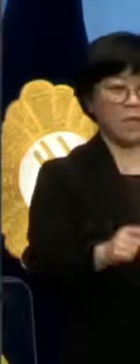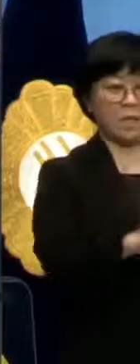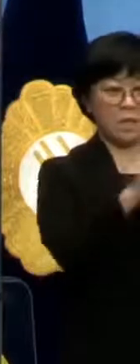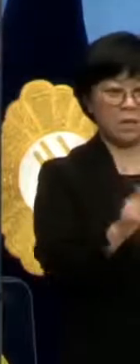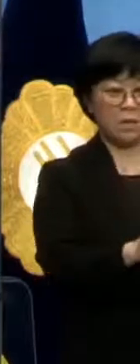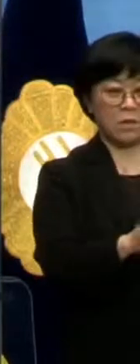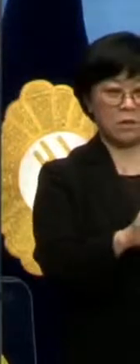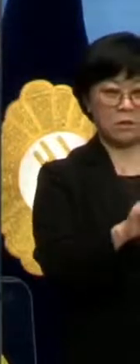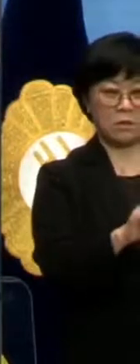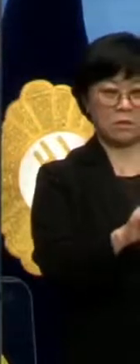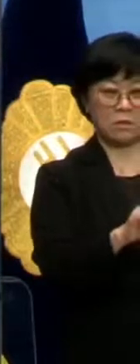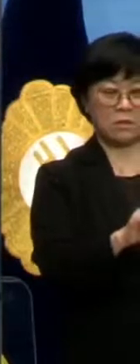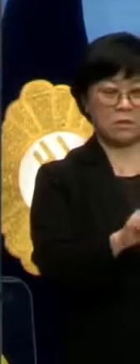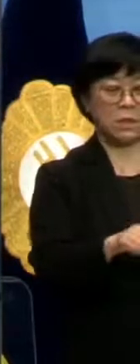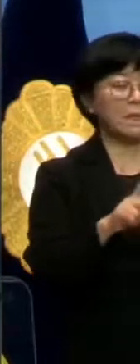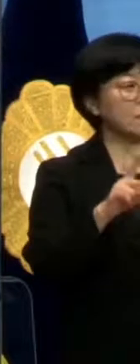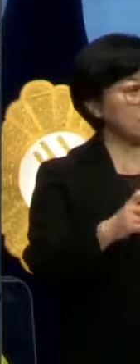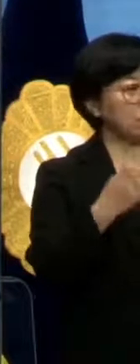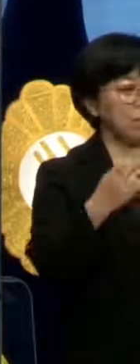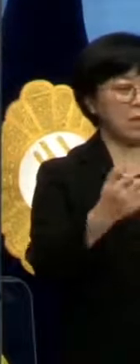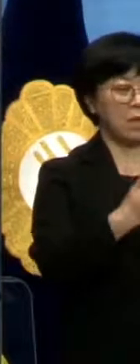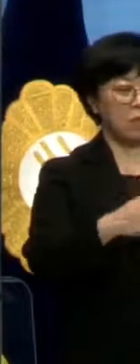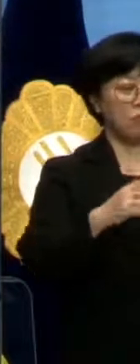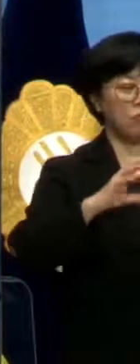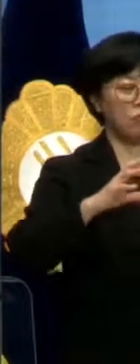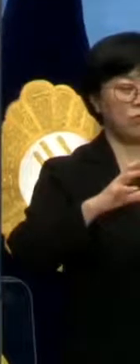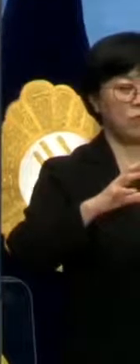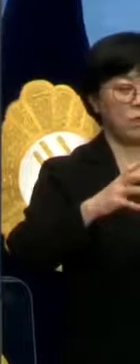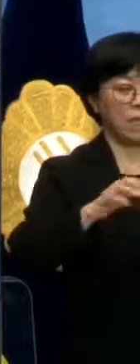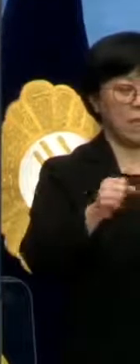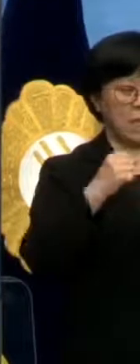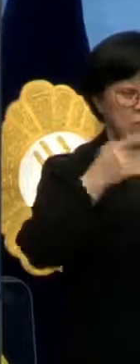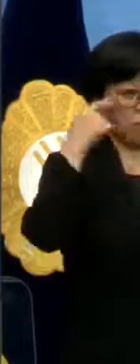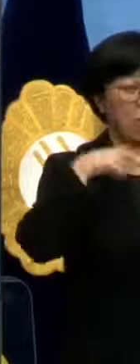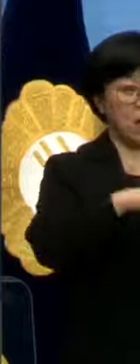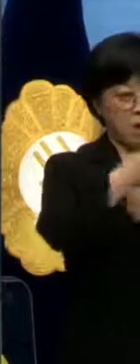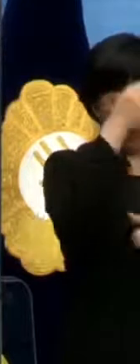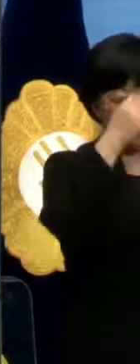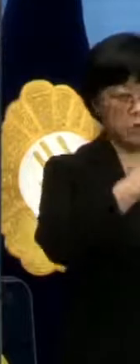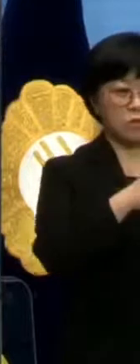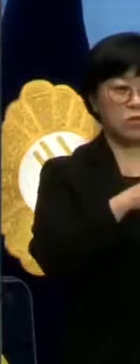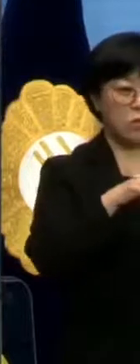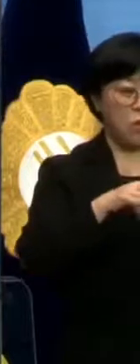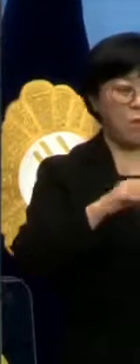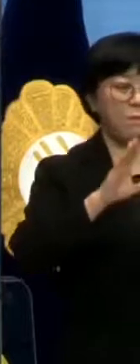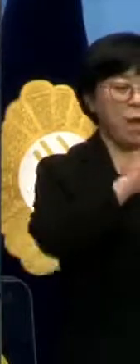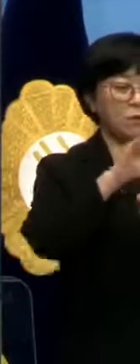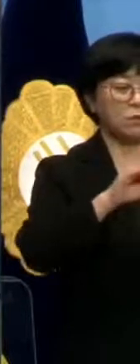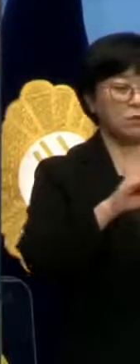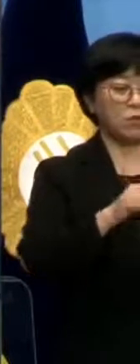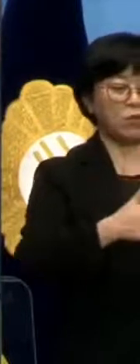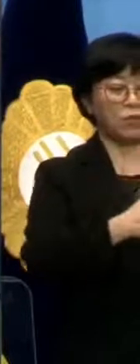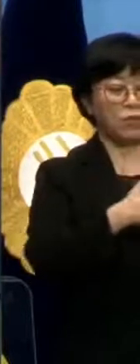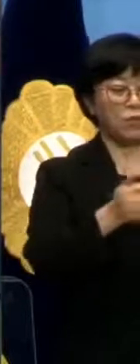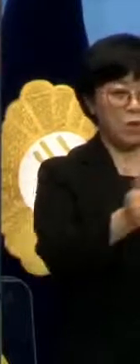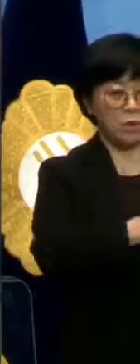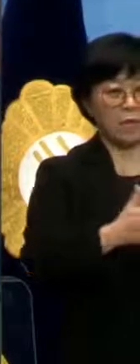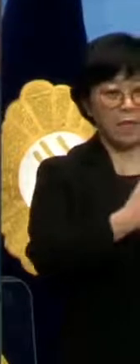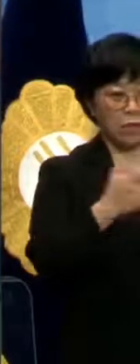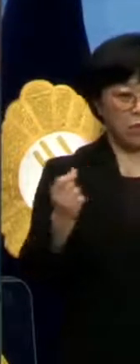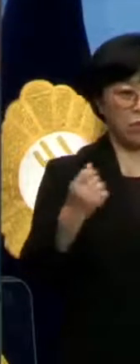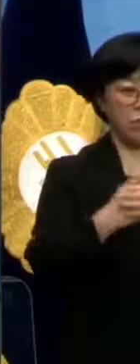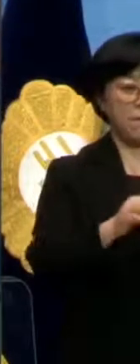22 국민의 힘 과학 기술 정보 방송 통신 위원회 위원 일동 박승 중간사